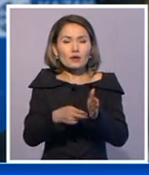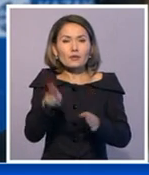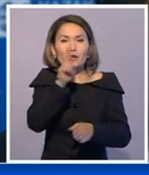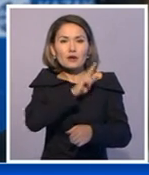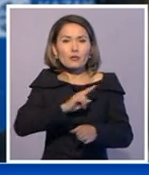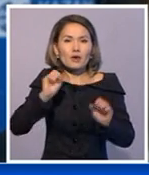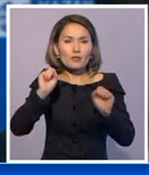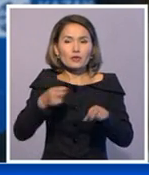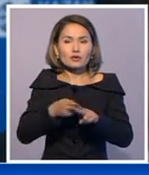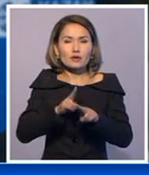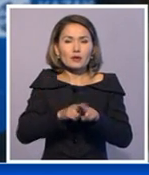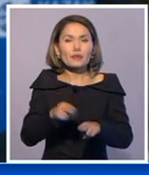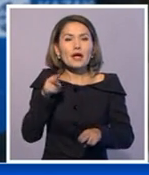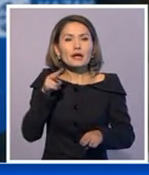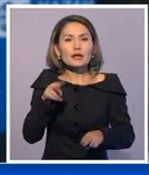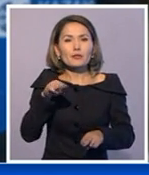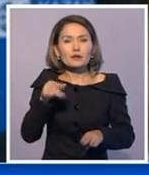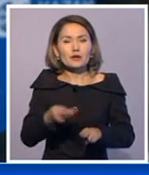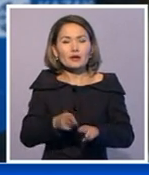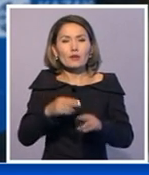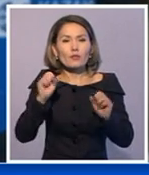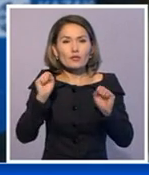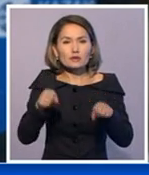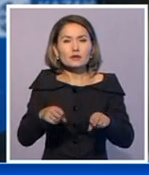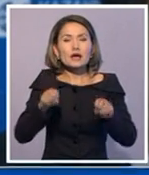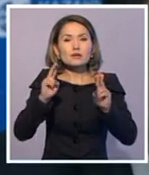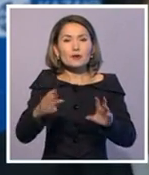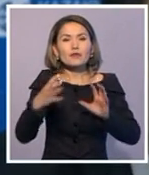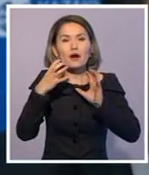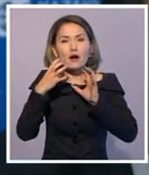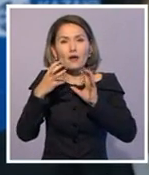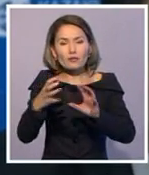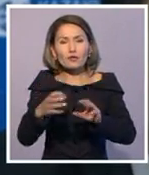Барып кел билеті құны 2000 теңге. Пойыздан кейін арнайы автобус жәрмеңкеге жеткізеді.